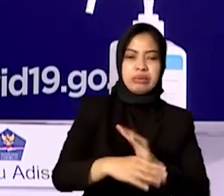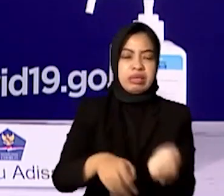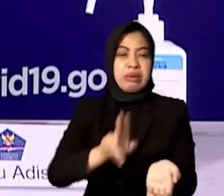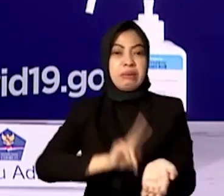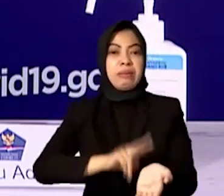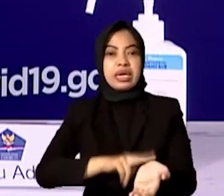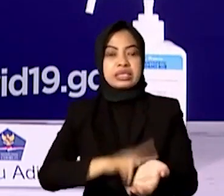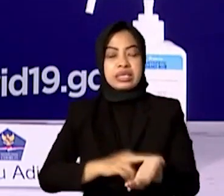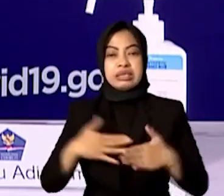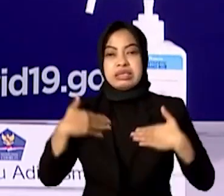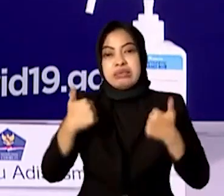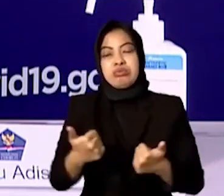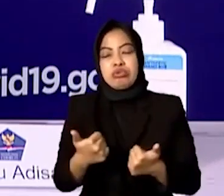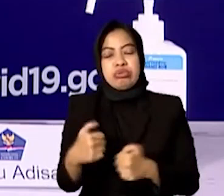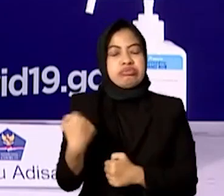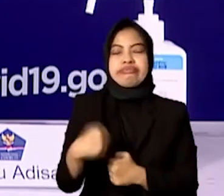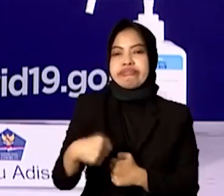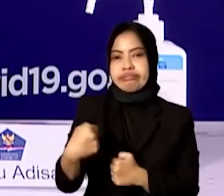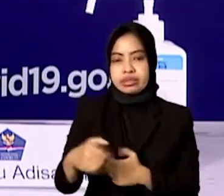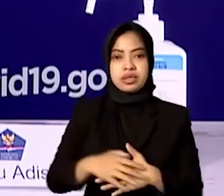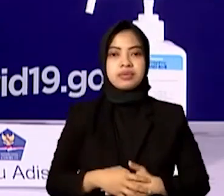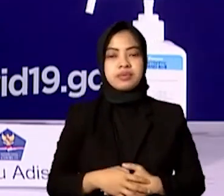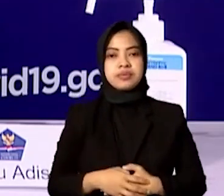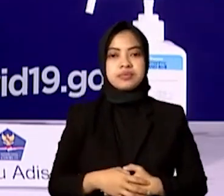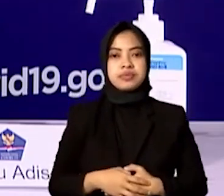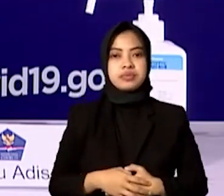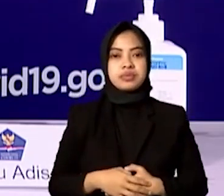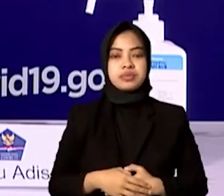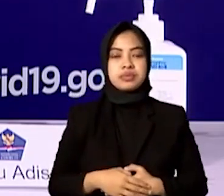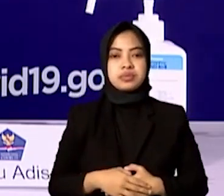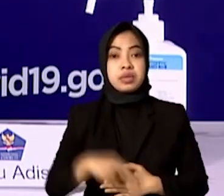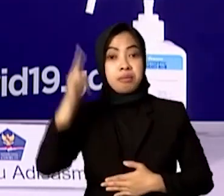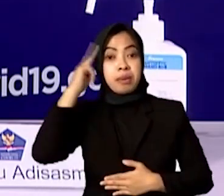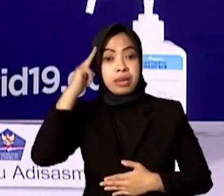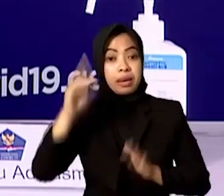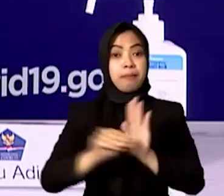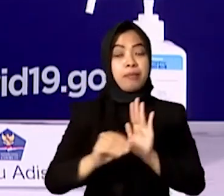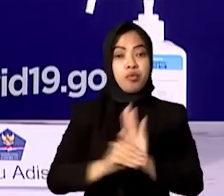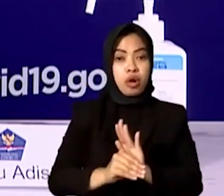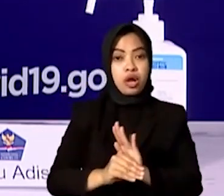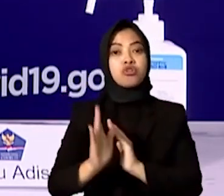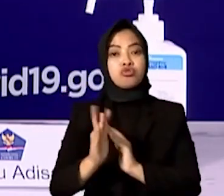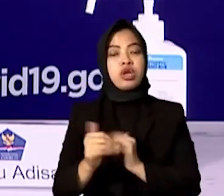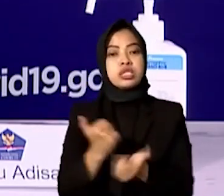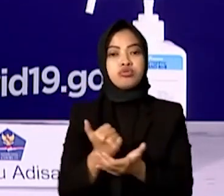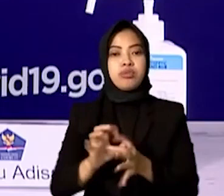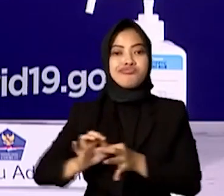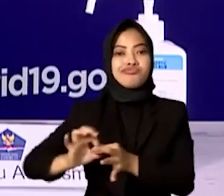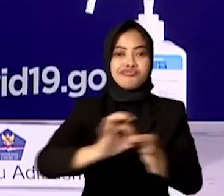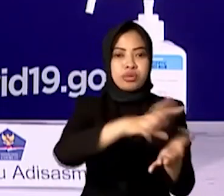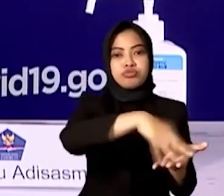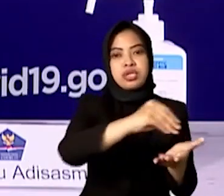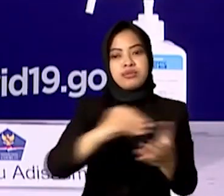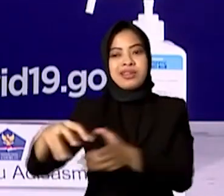pasien tersebut untuk sembuh walaupun pemerintah daerah di Papua telah berkoordinasi dengan pemerintah